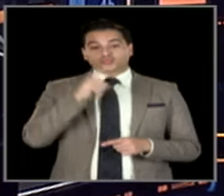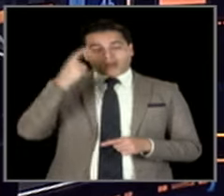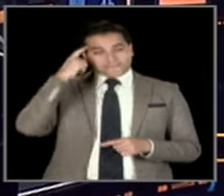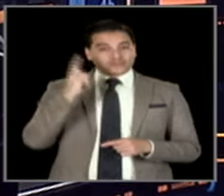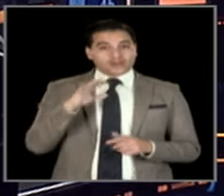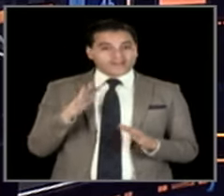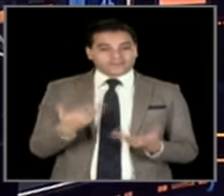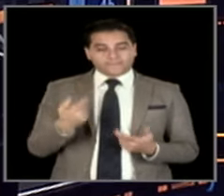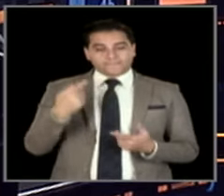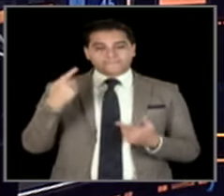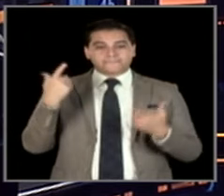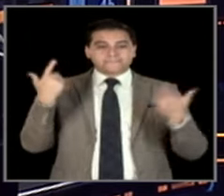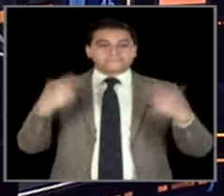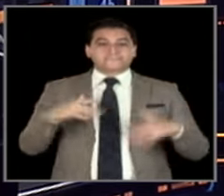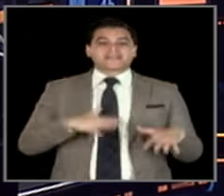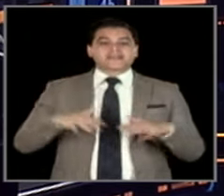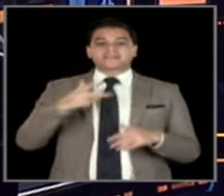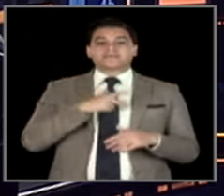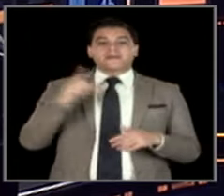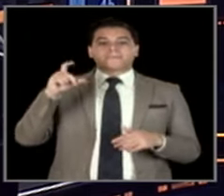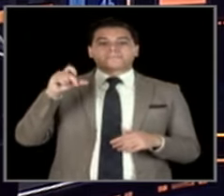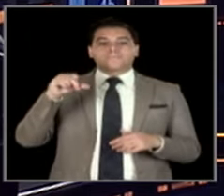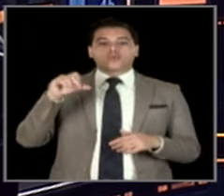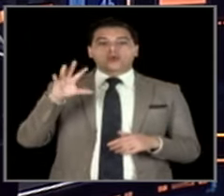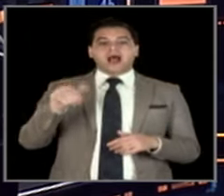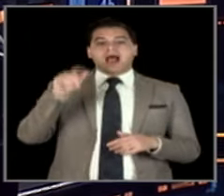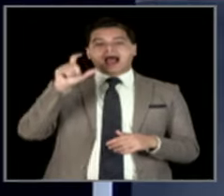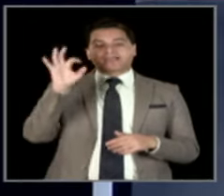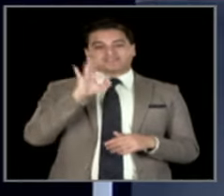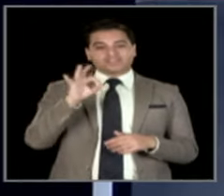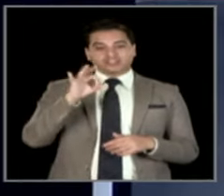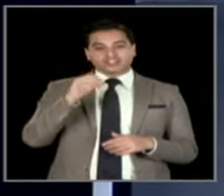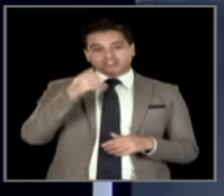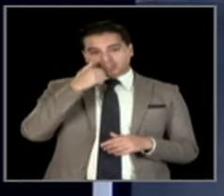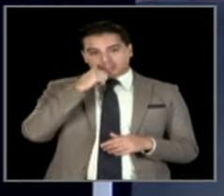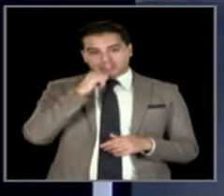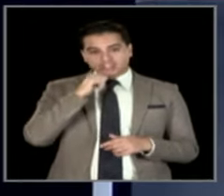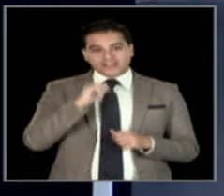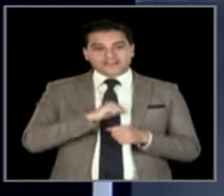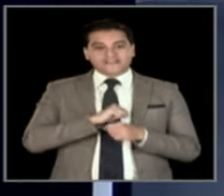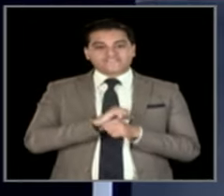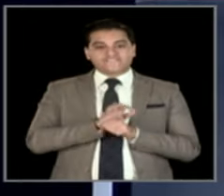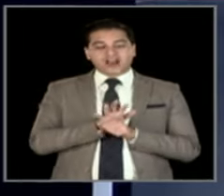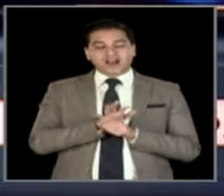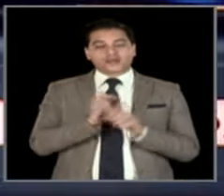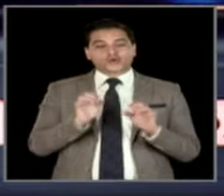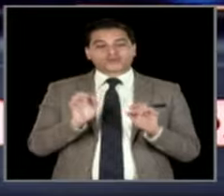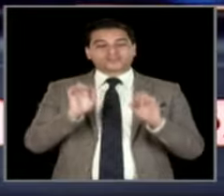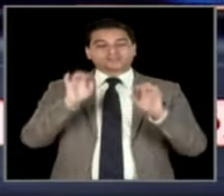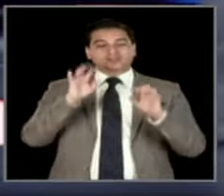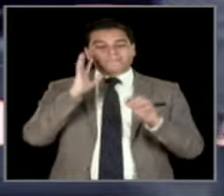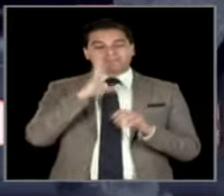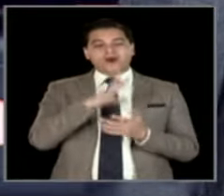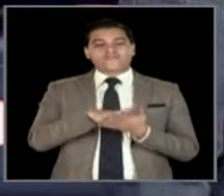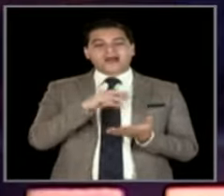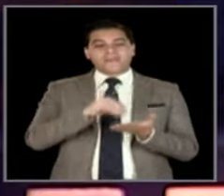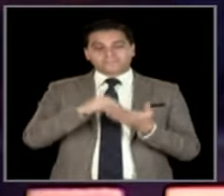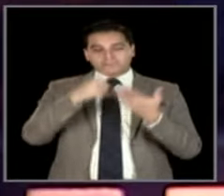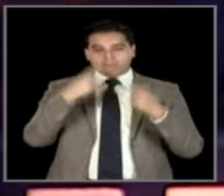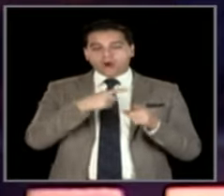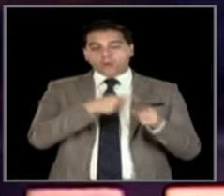تجاوبتش. مدينة ووهان. صين. طبعا صين. فيروس كورونا ابتدى من المدينة دي. سؤال